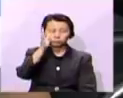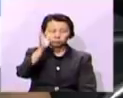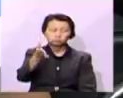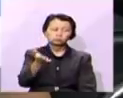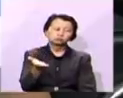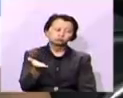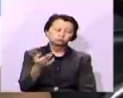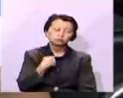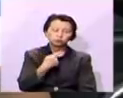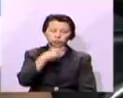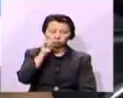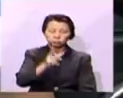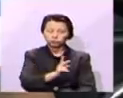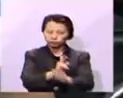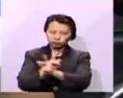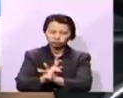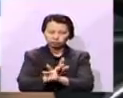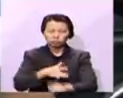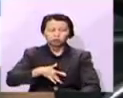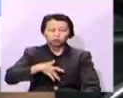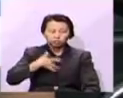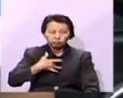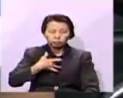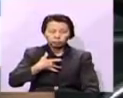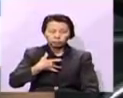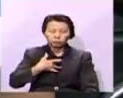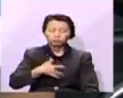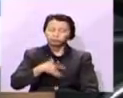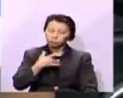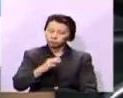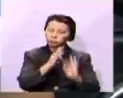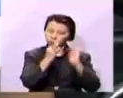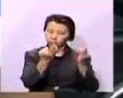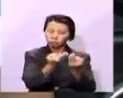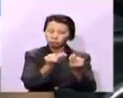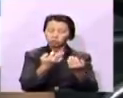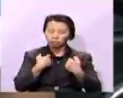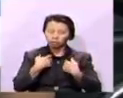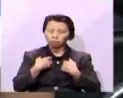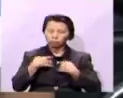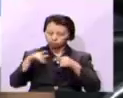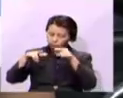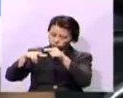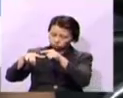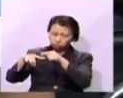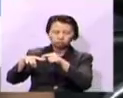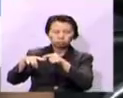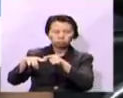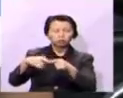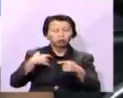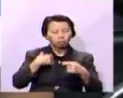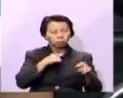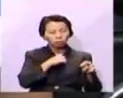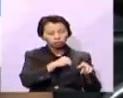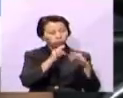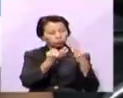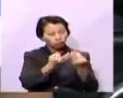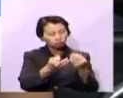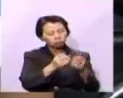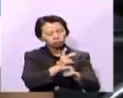kata kita kena jaga perasaan next of kin. Kita ada mangsa ahli keluarga